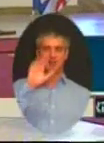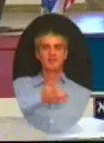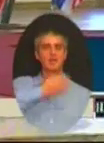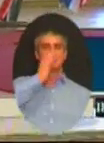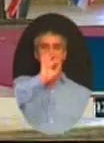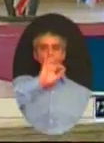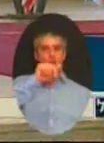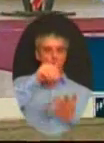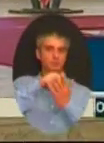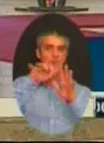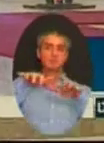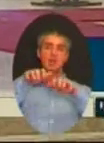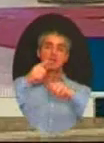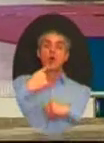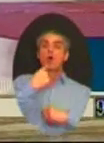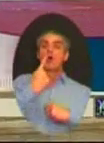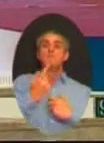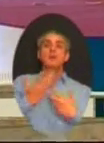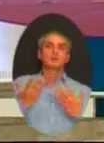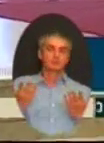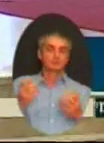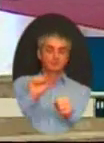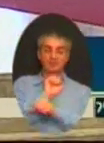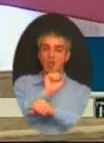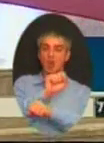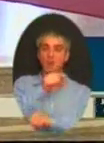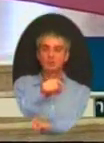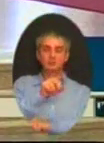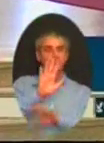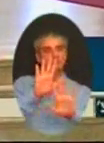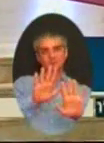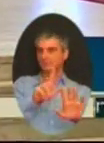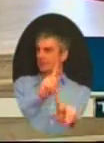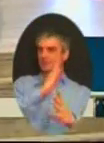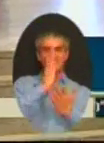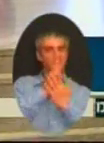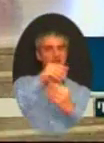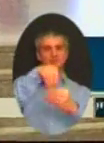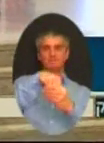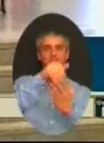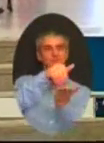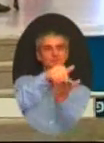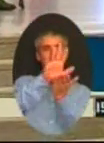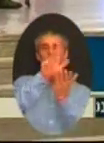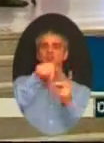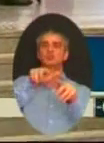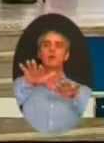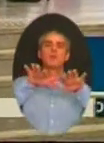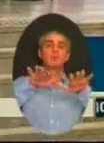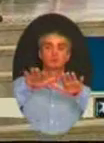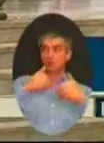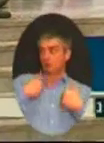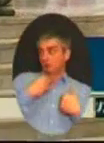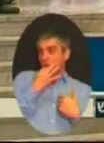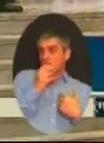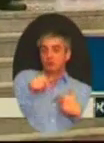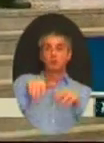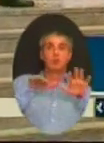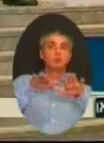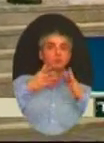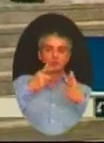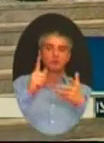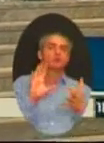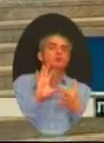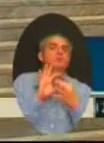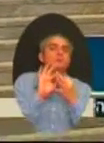שלו במליאה, בעצם אומר לאופוזיציה, תשמעו, אתם לא במשחק. יש כאן ממשל, אני שואל, יש כאן ממשל